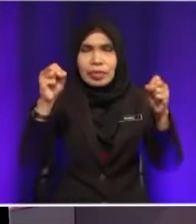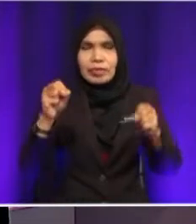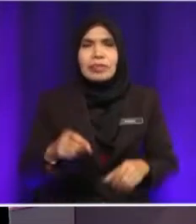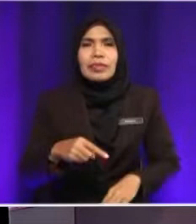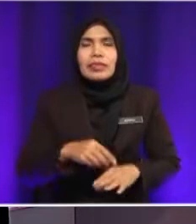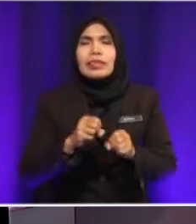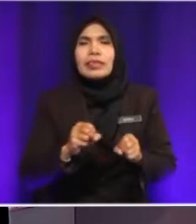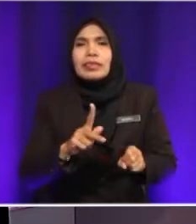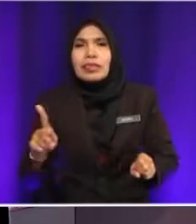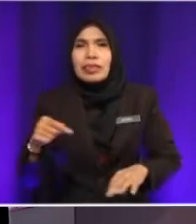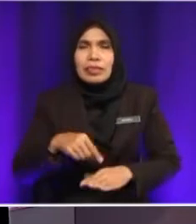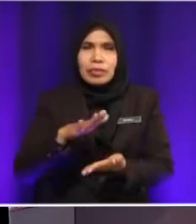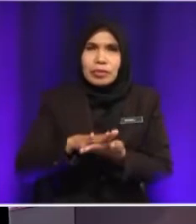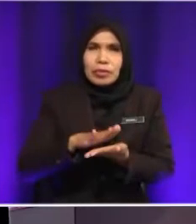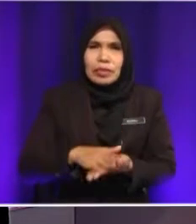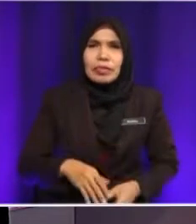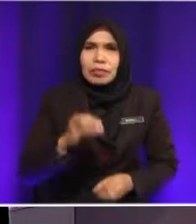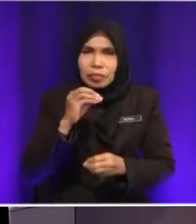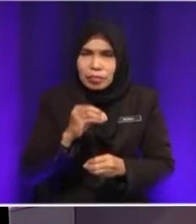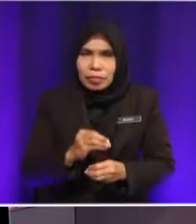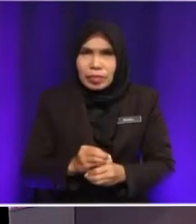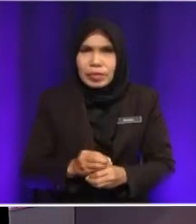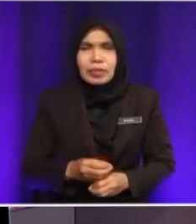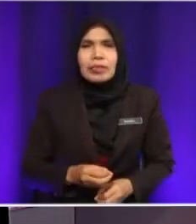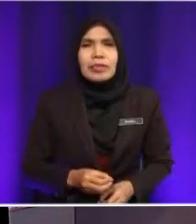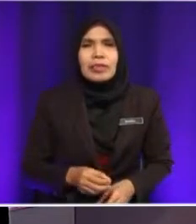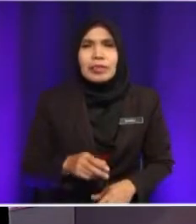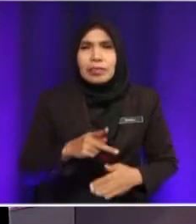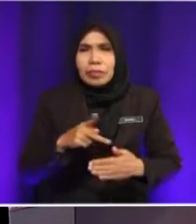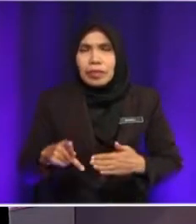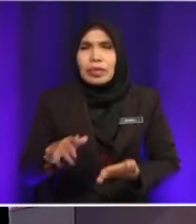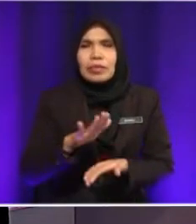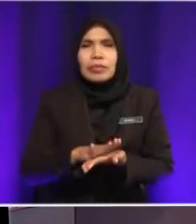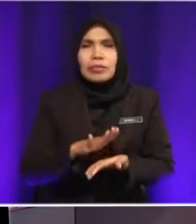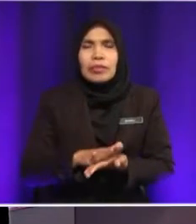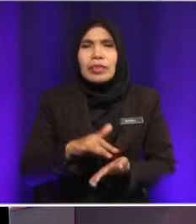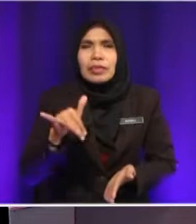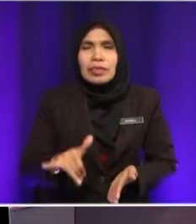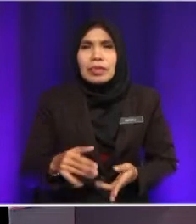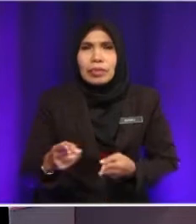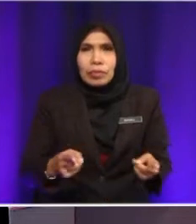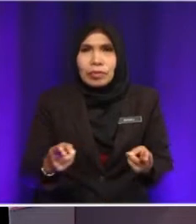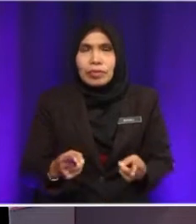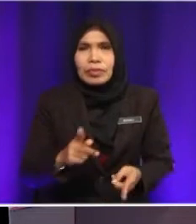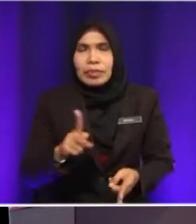maka pengoperasiannya nggak sekolah ya uruskan begitu juga SUV akan